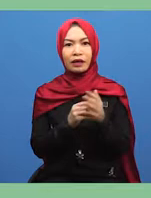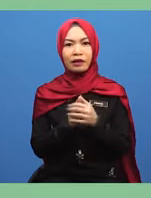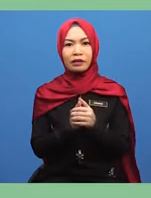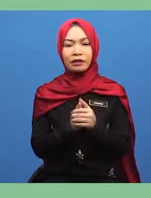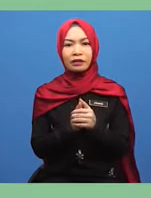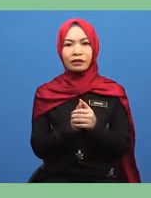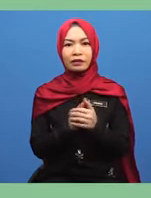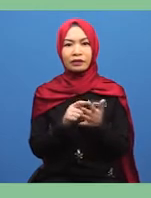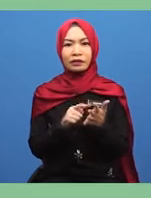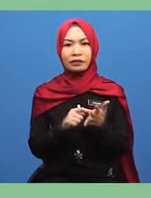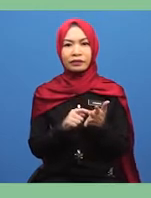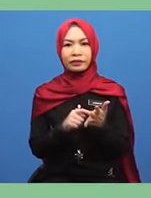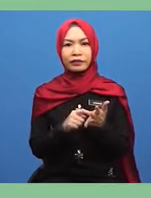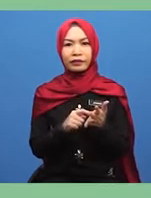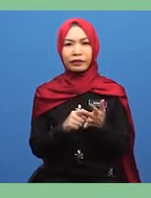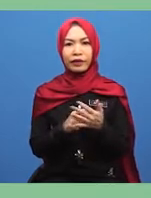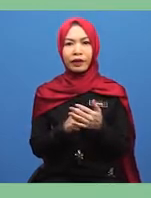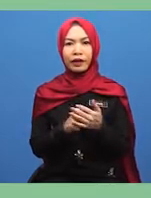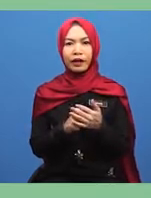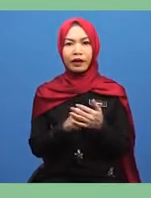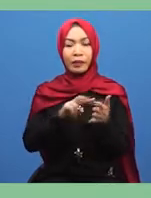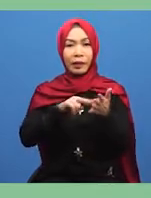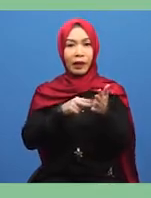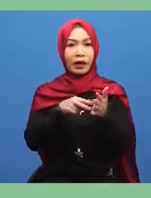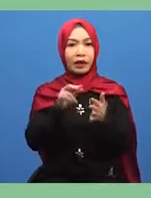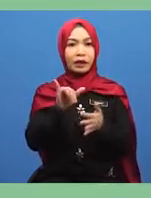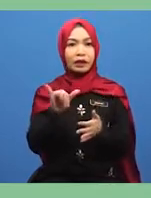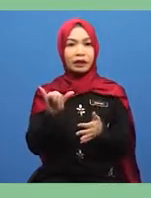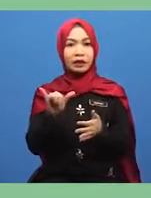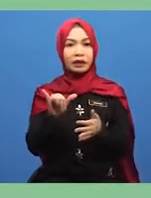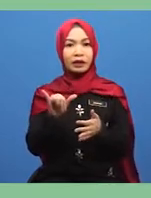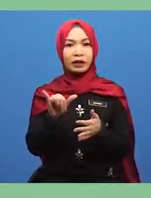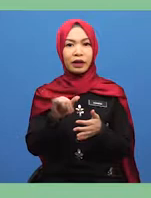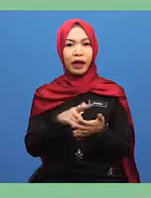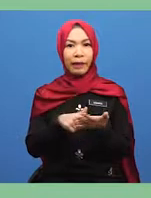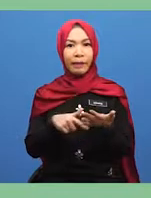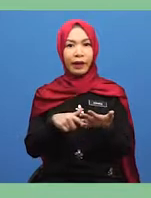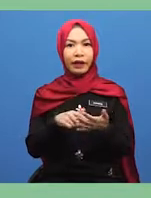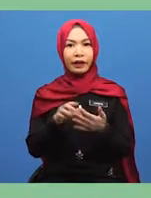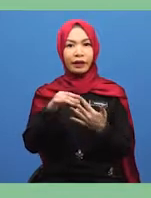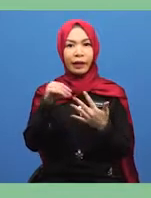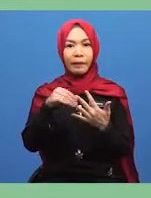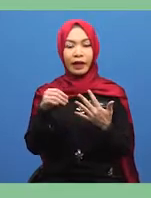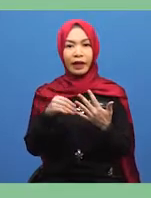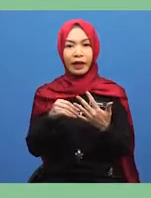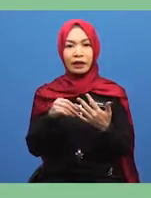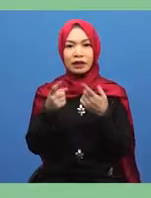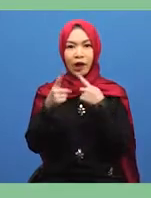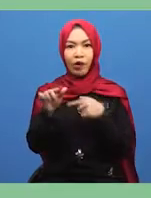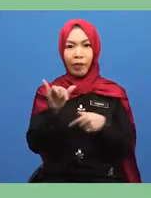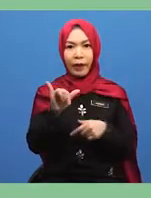A. RM terkurang nilai dan harga ekspor Malaysia menjadi lebih murah.